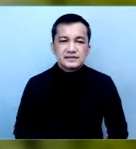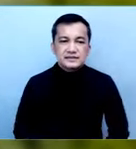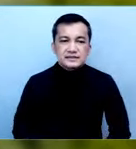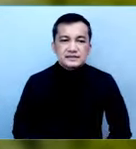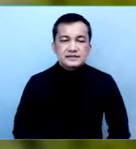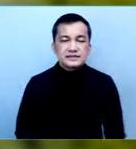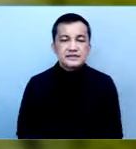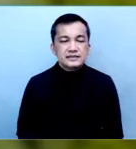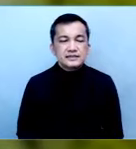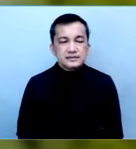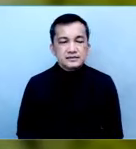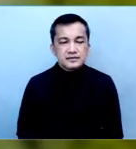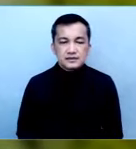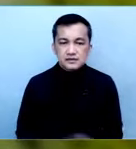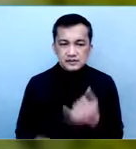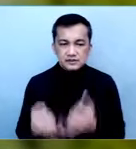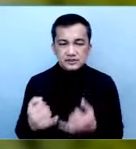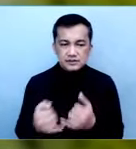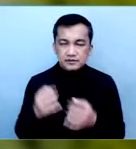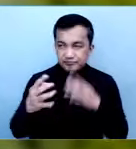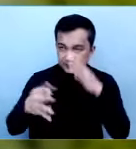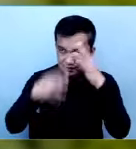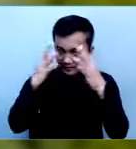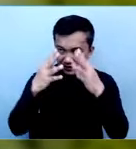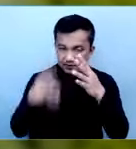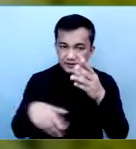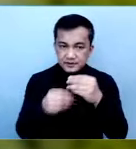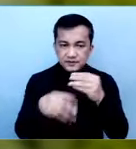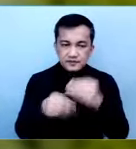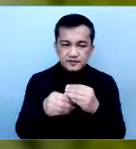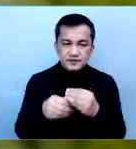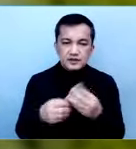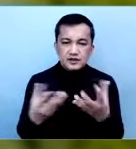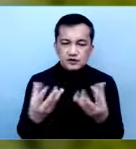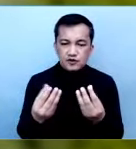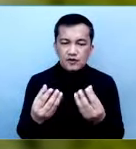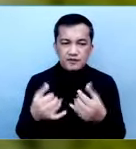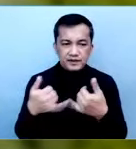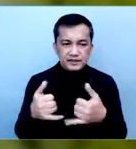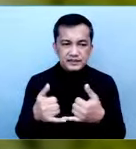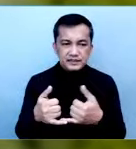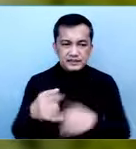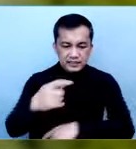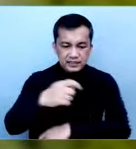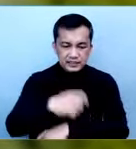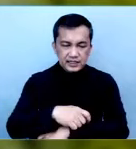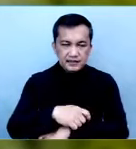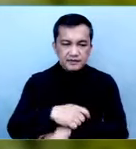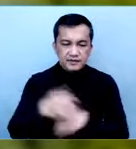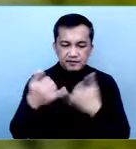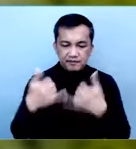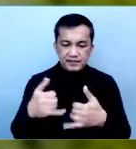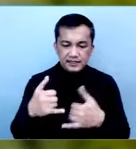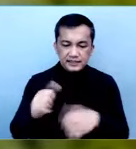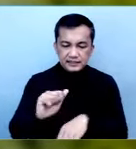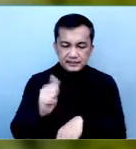then, eventually, nag-innovate. So, nagkaroon kami ng mga soft play, ng mga table play sets. Ang ganda, oh. And